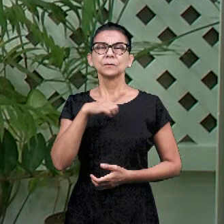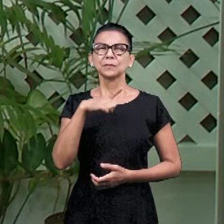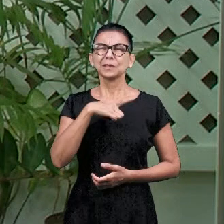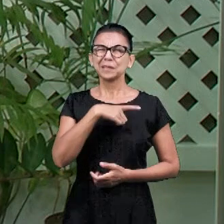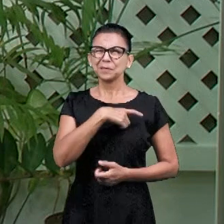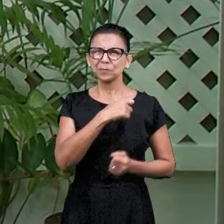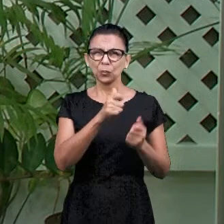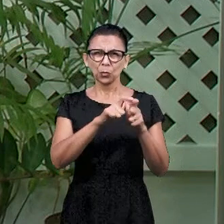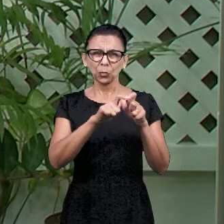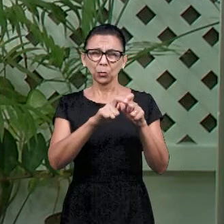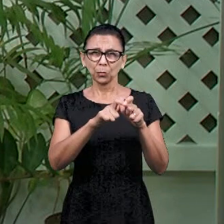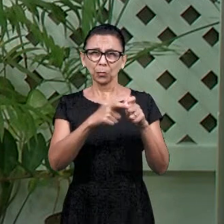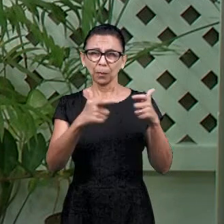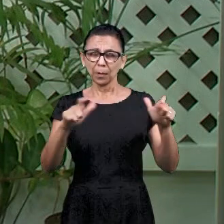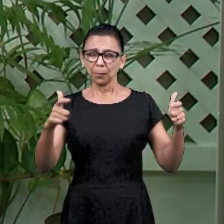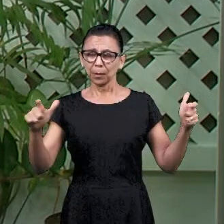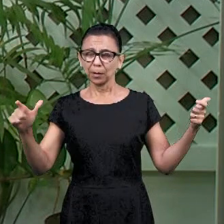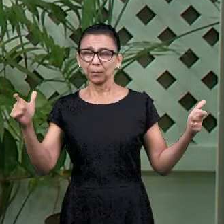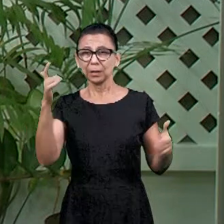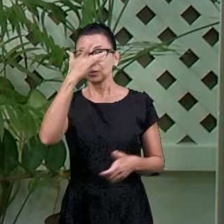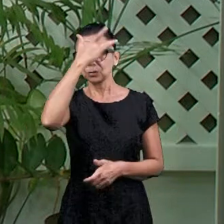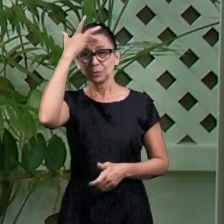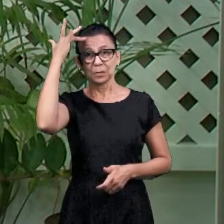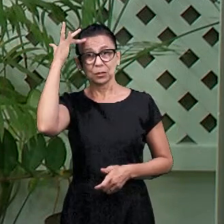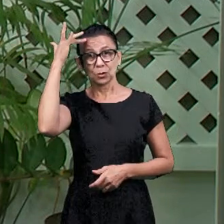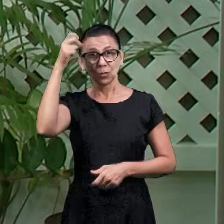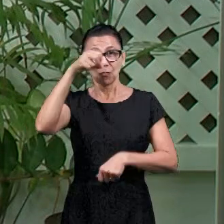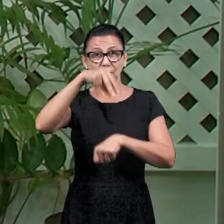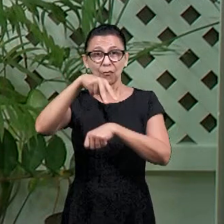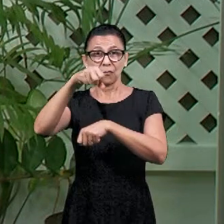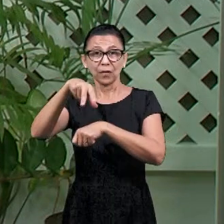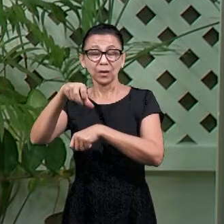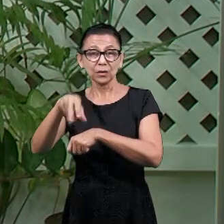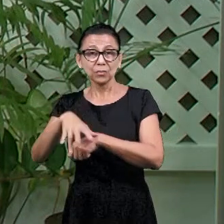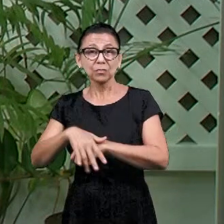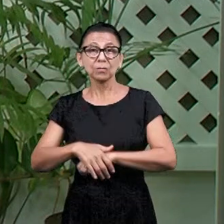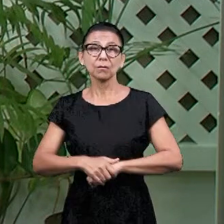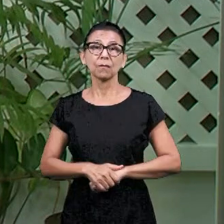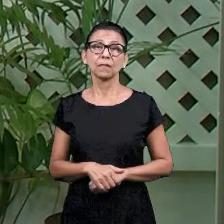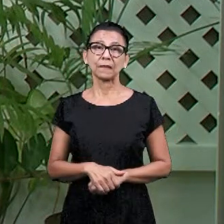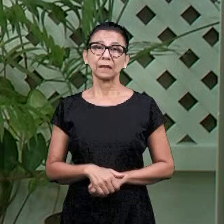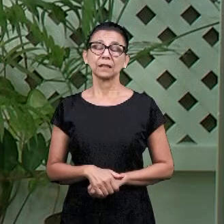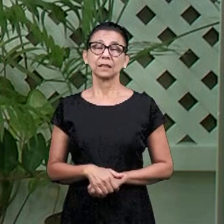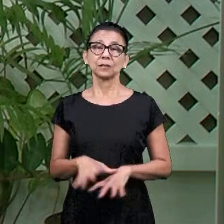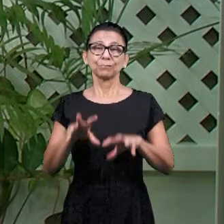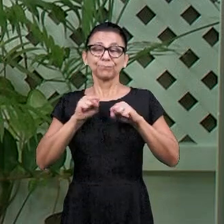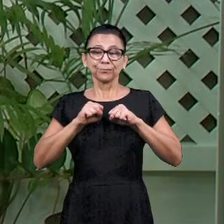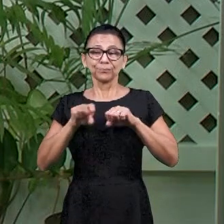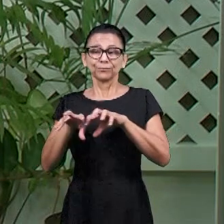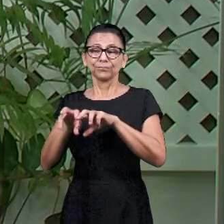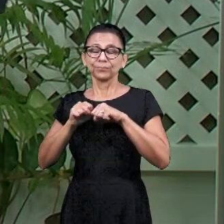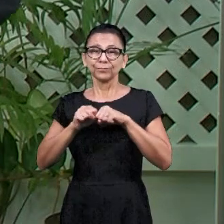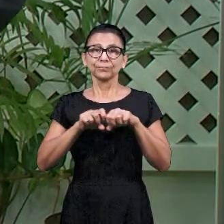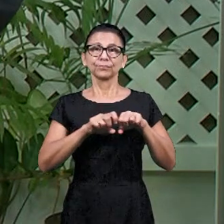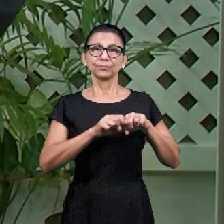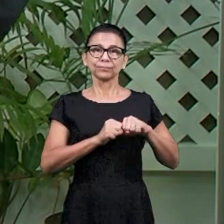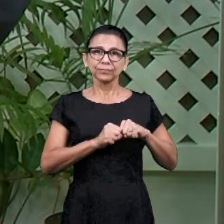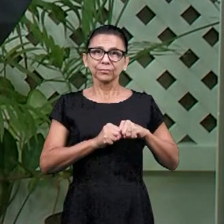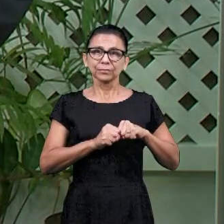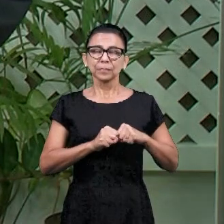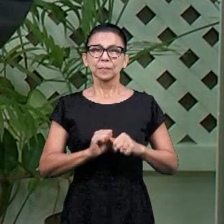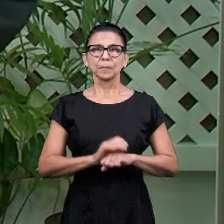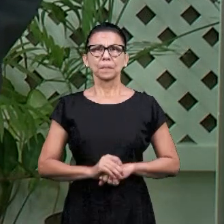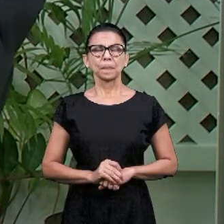prient. Nous avons des milliers de personnes dans cette situation. Les églises doivent se rassembler et faire une période